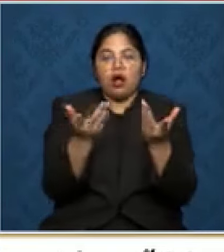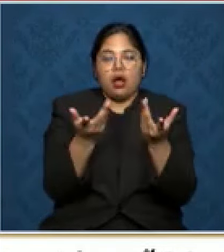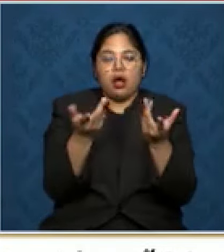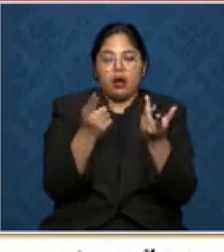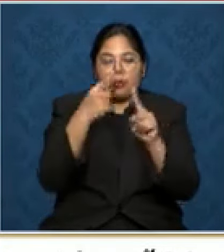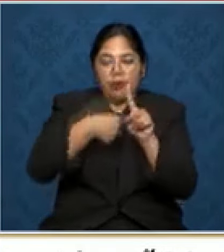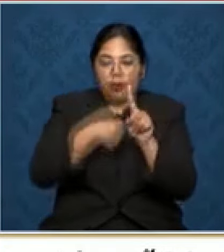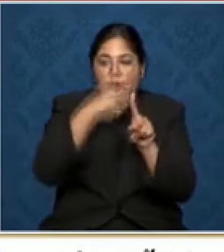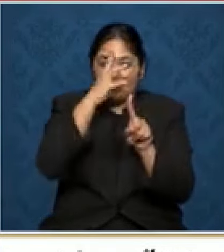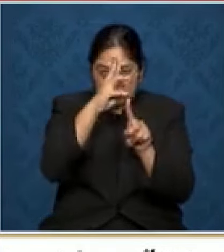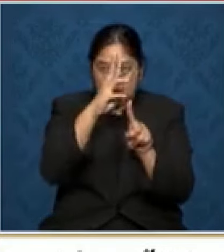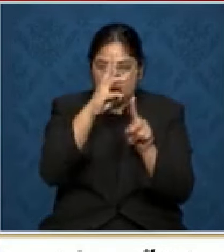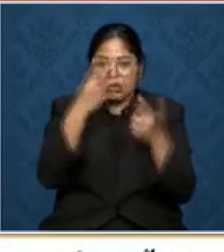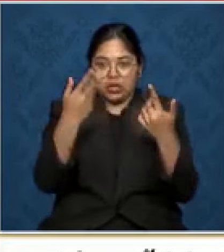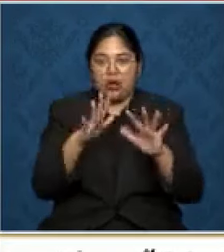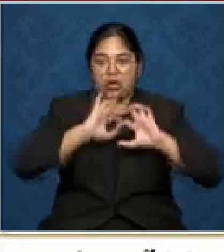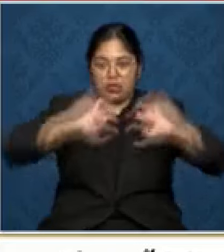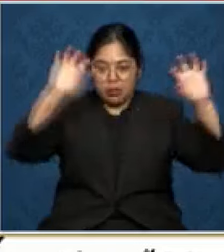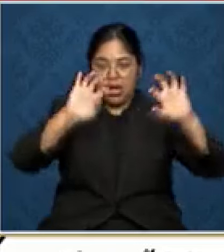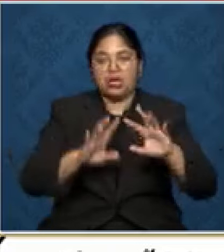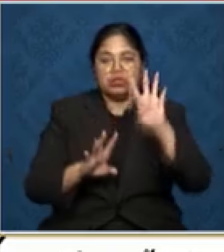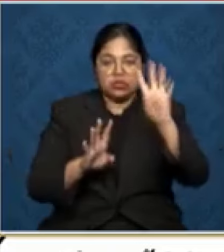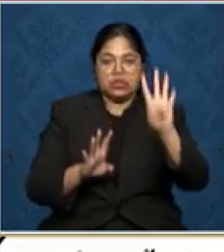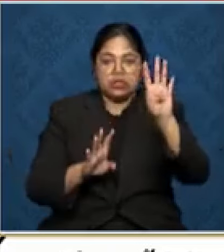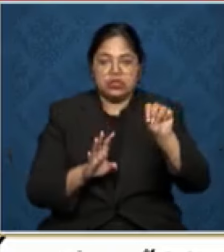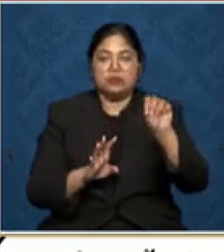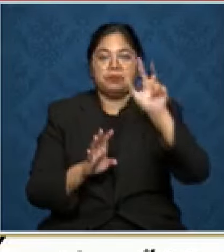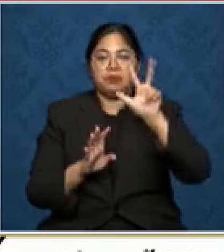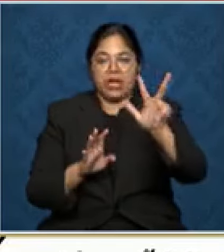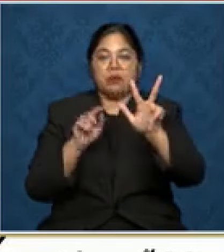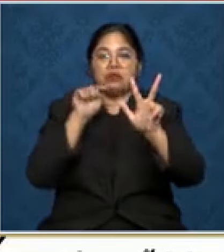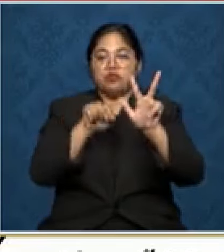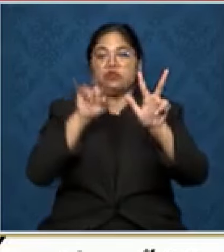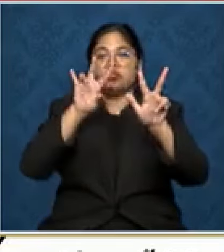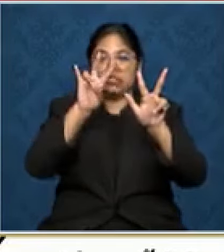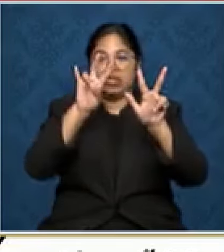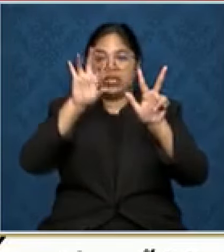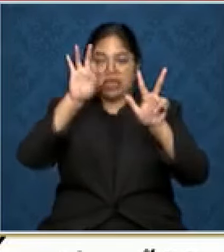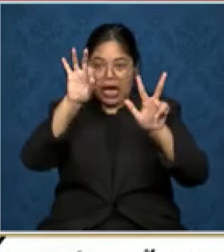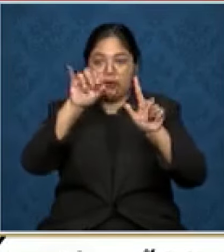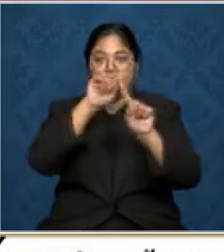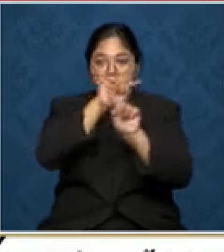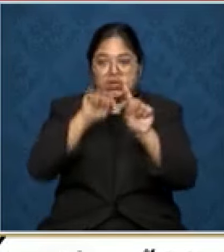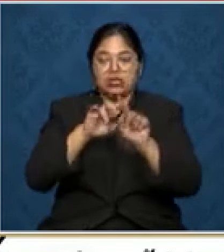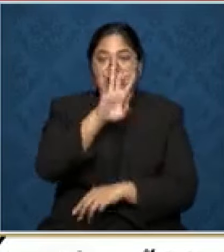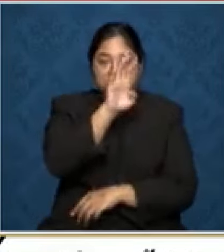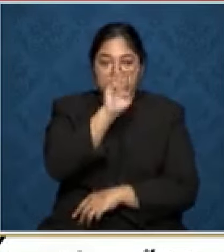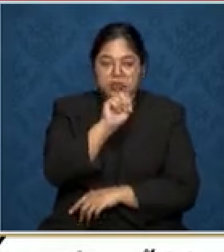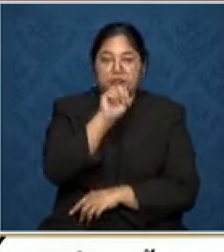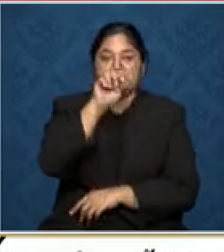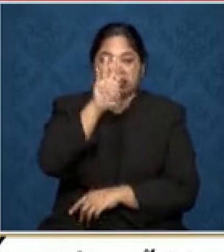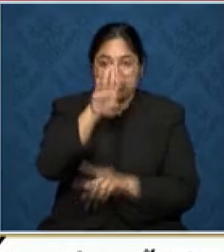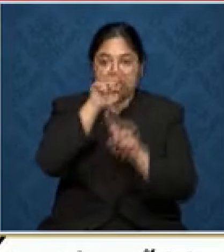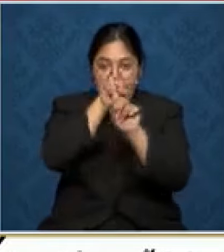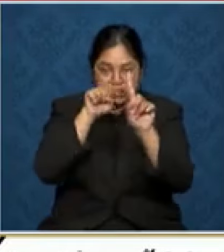ที่ผ่านมารัฐบาลนี้ใช้ไปแล้ว43.7ตัวเลขกลมๆใช้ไปแล้ว 44%ของ